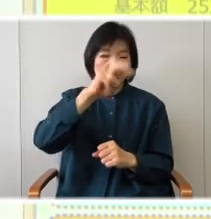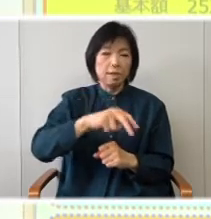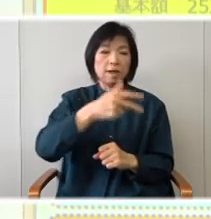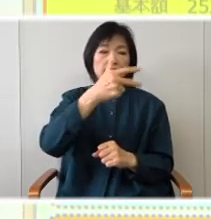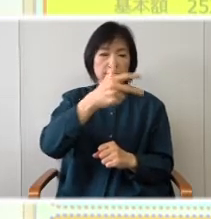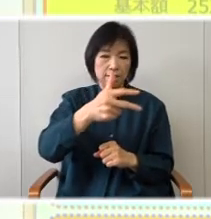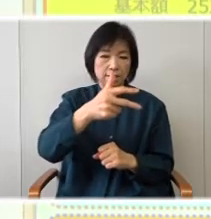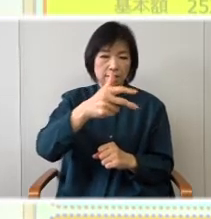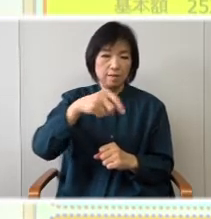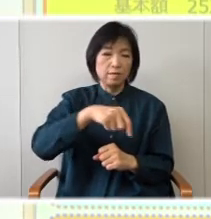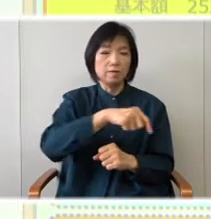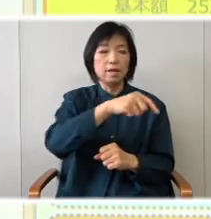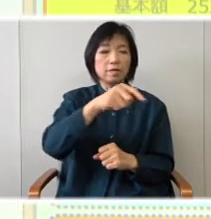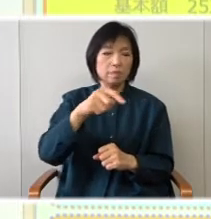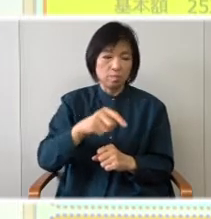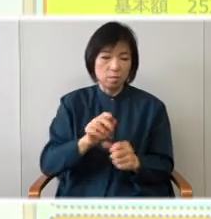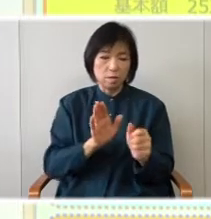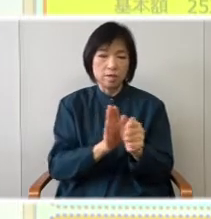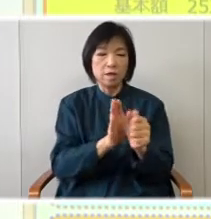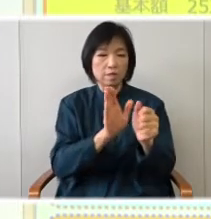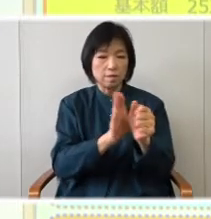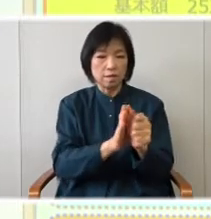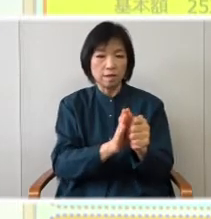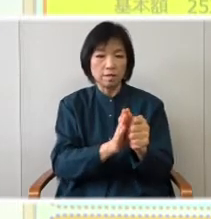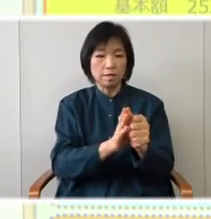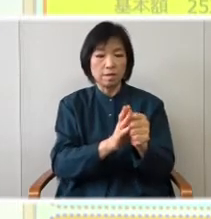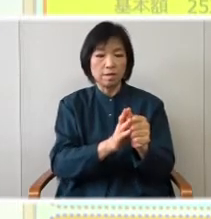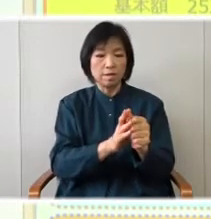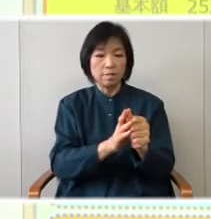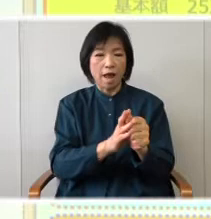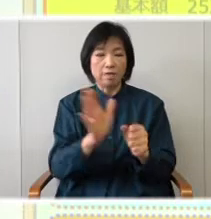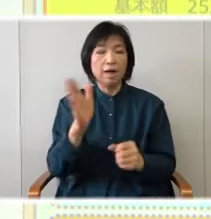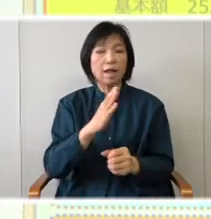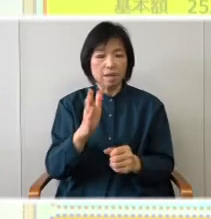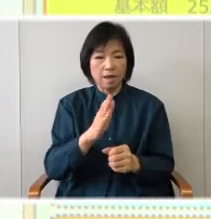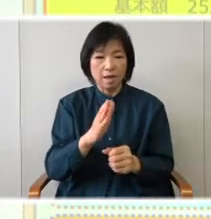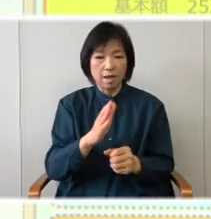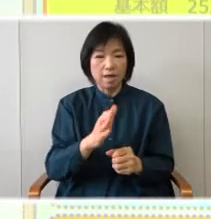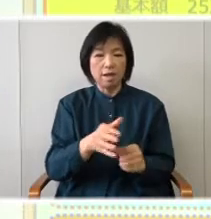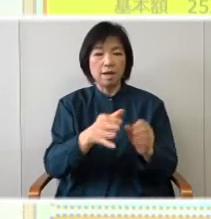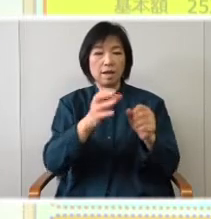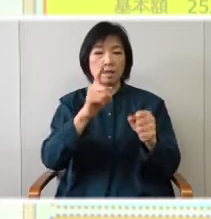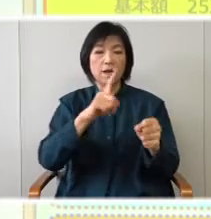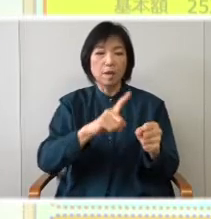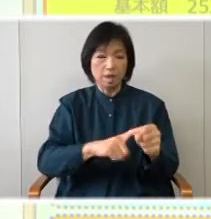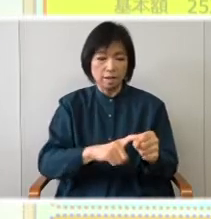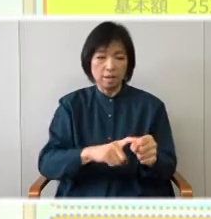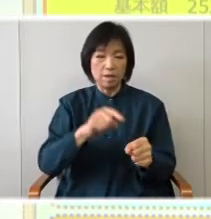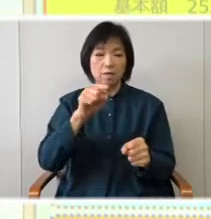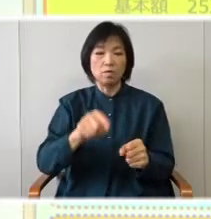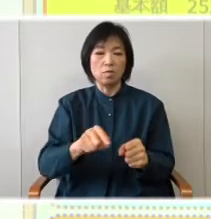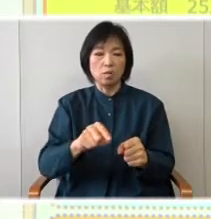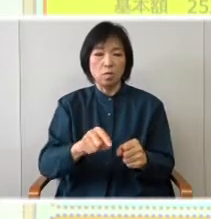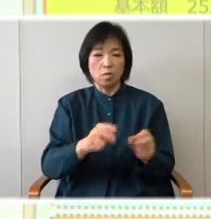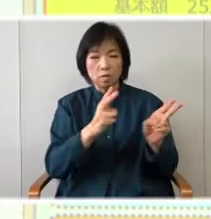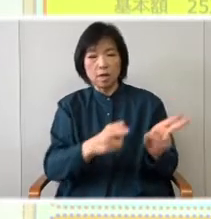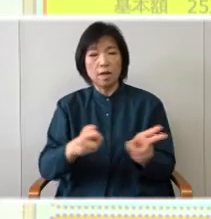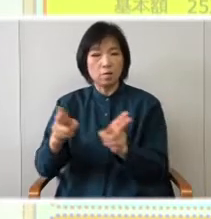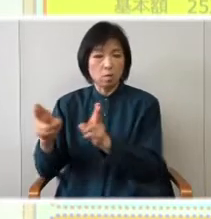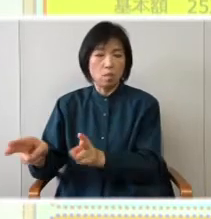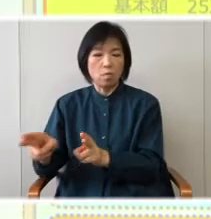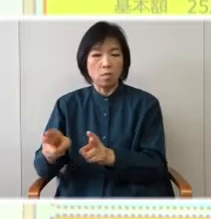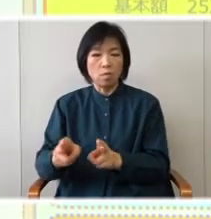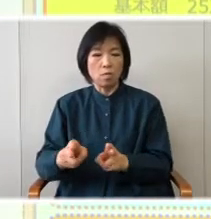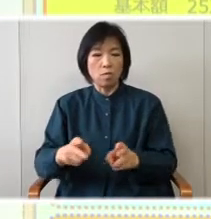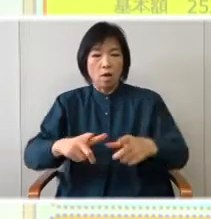についてはその定住そういう支援策がありませんでした。でそうしたことからこの制度を全域に広げようということ